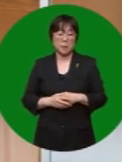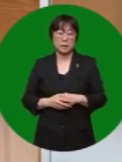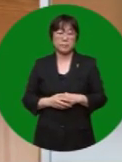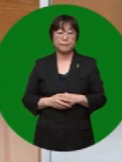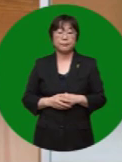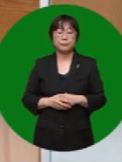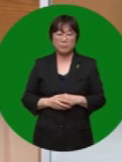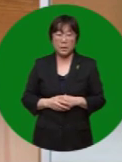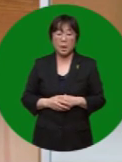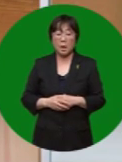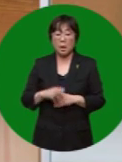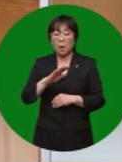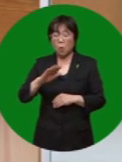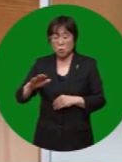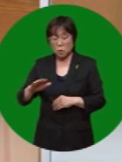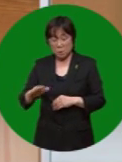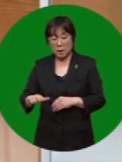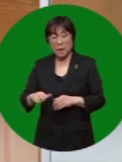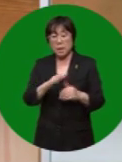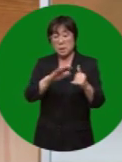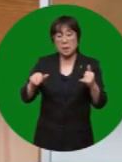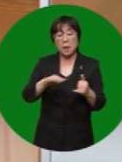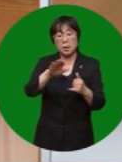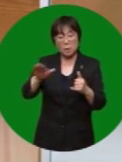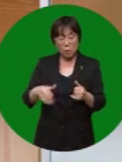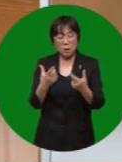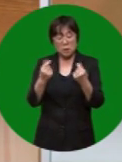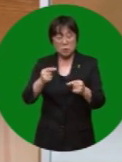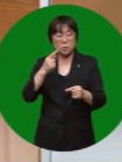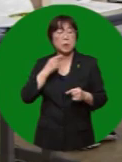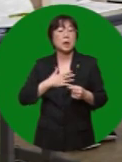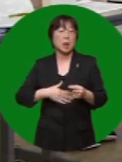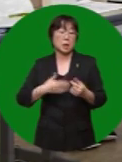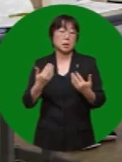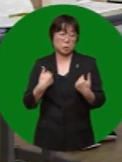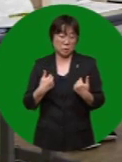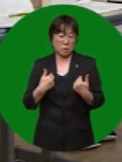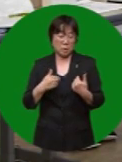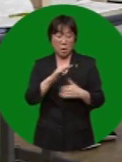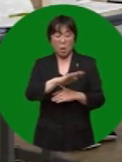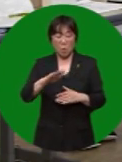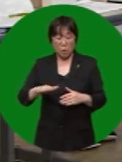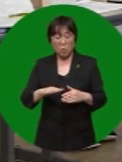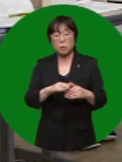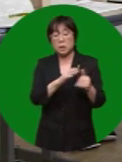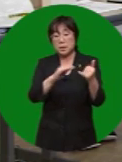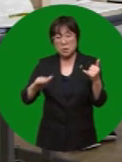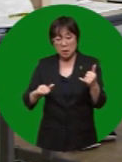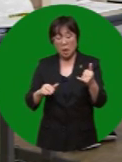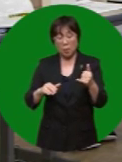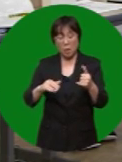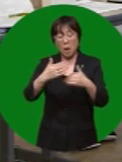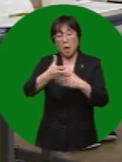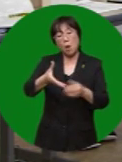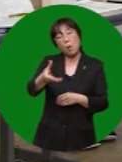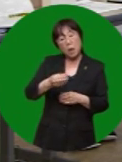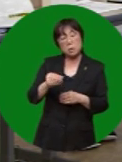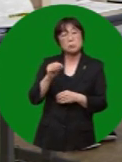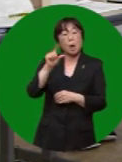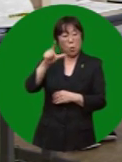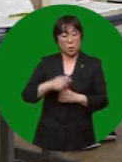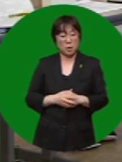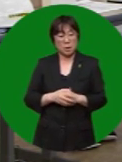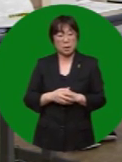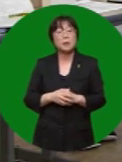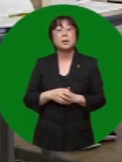方からね、いや子育て世代の皆さん方にもしっかりと知ってもらわないとと。あと子育て世代の人って賃貸が多いんですよね。だ